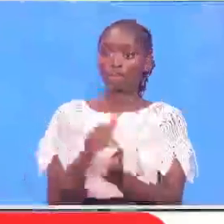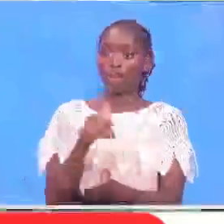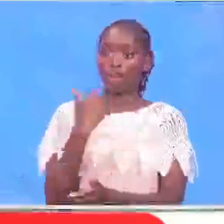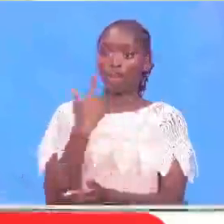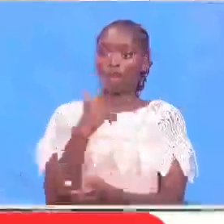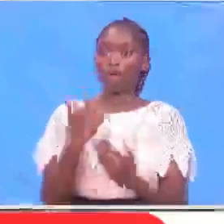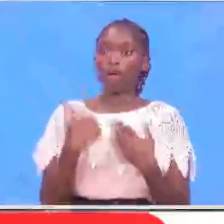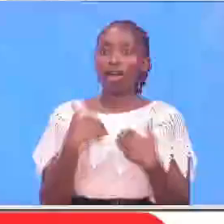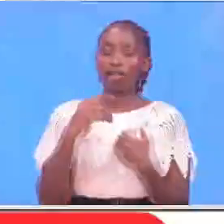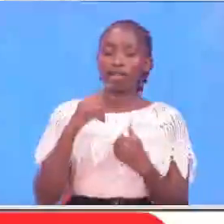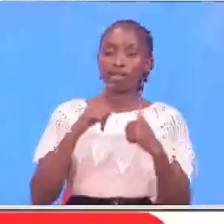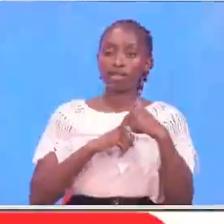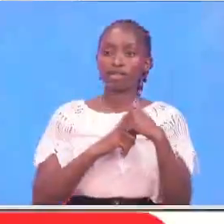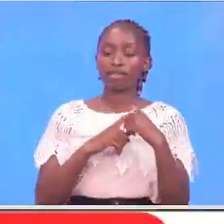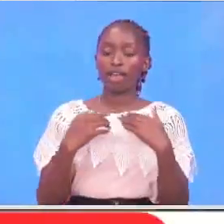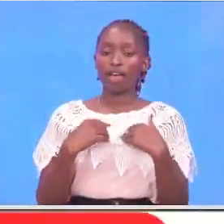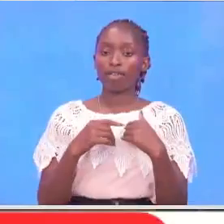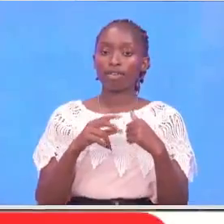nambari